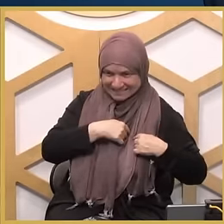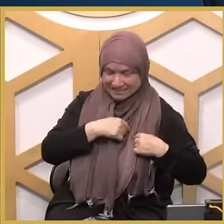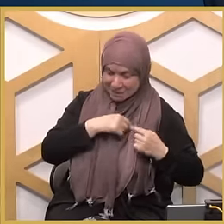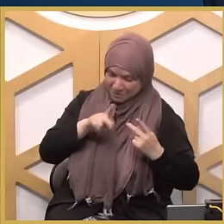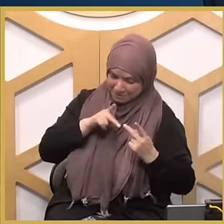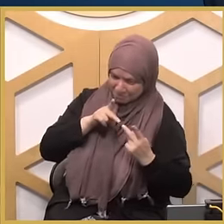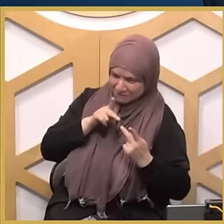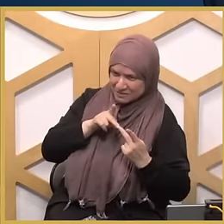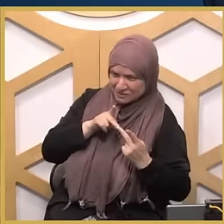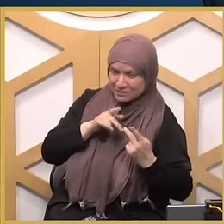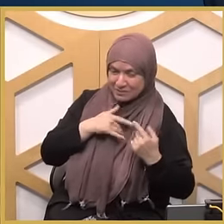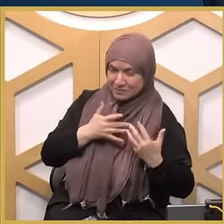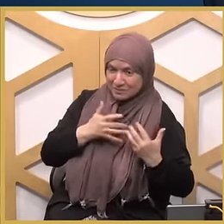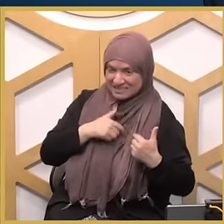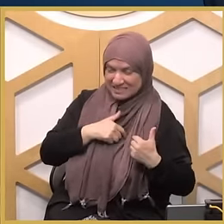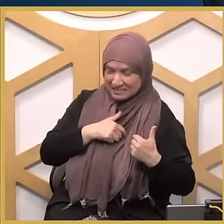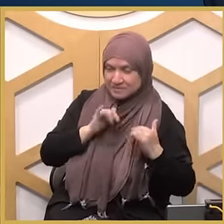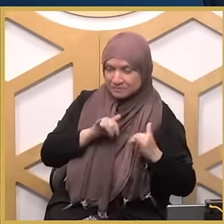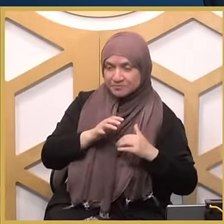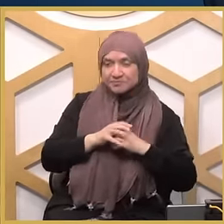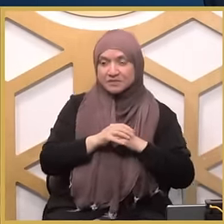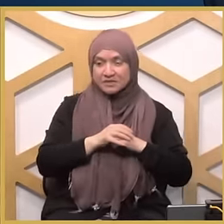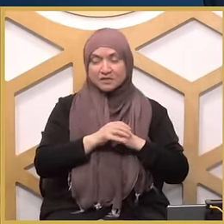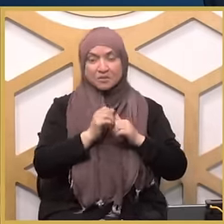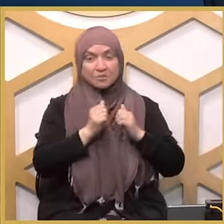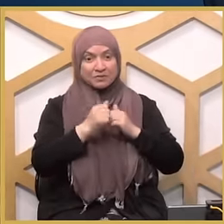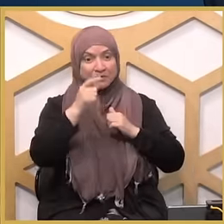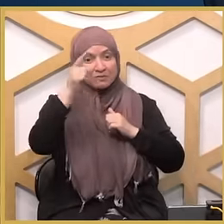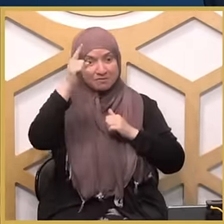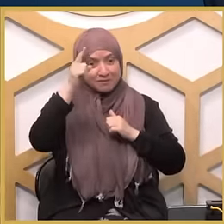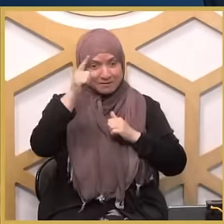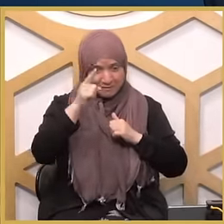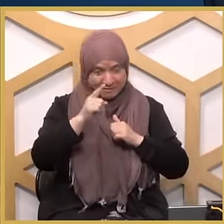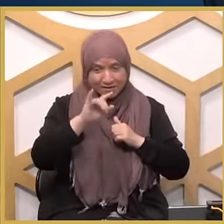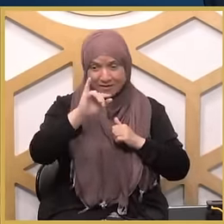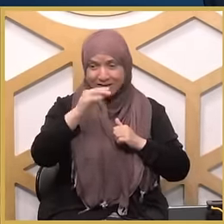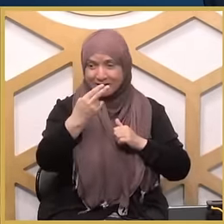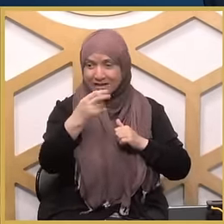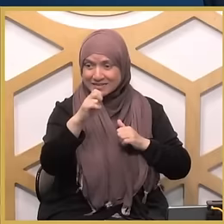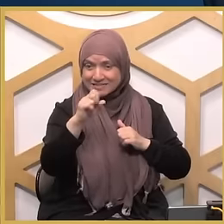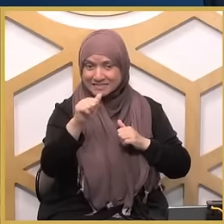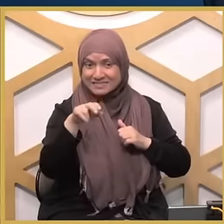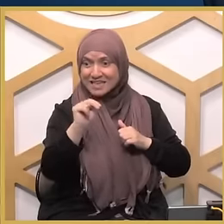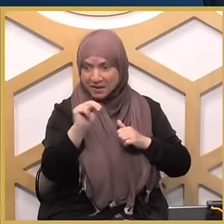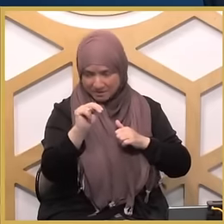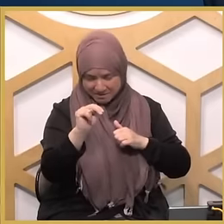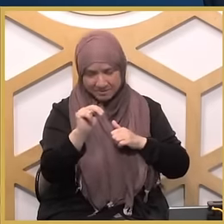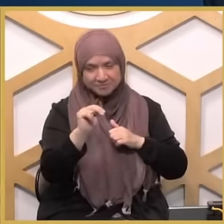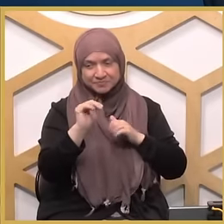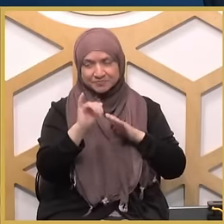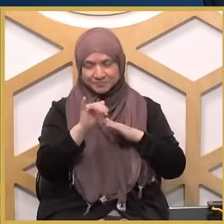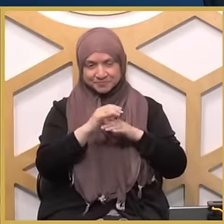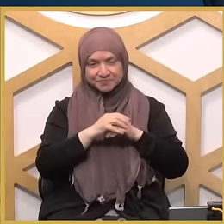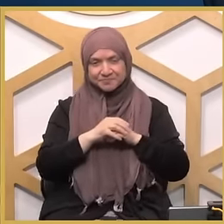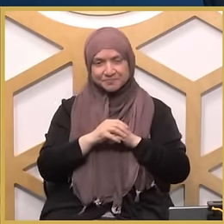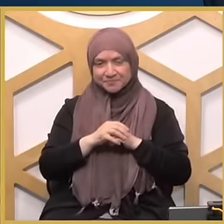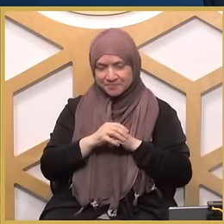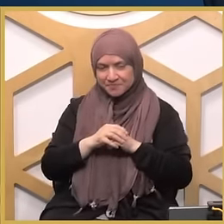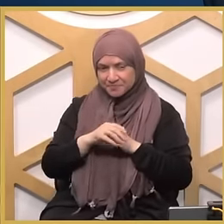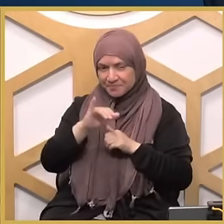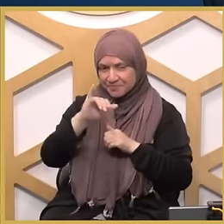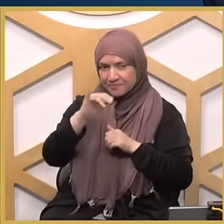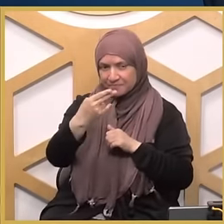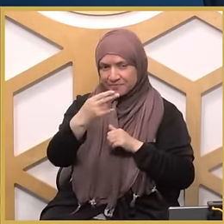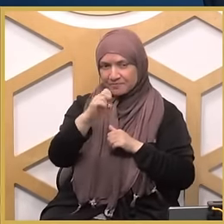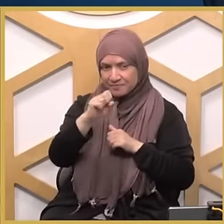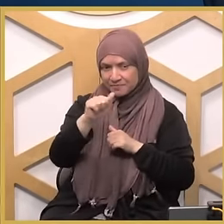you are losing your moments of ihsan and leaving the realm of ihsan to the next one. قال, he said after that, it's